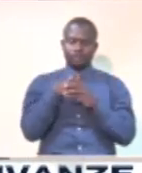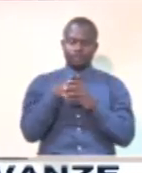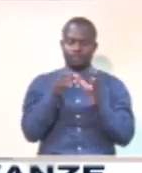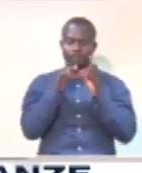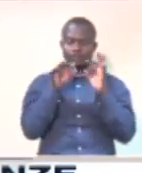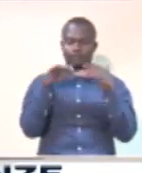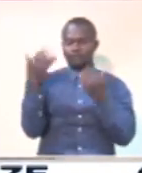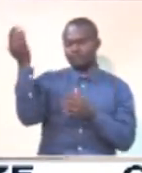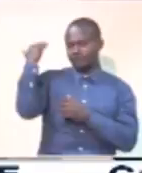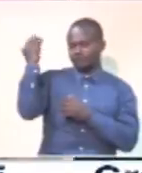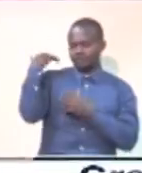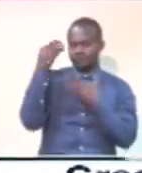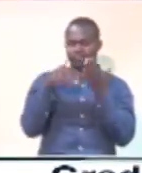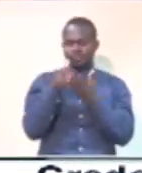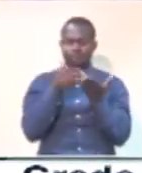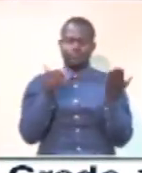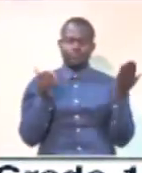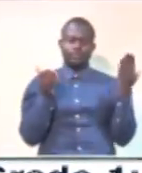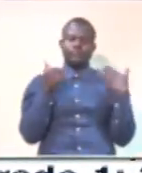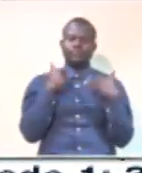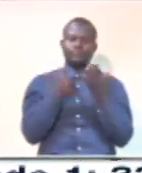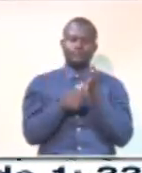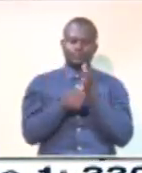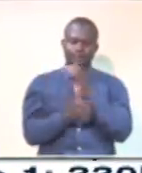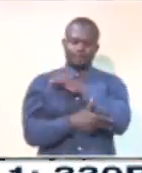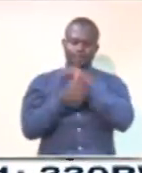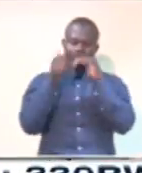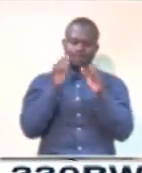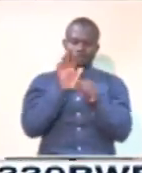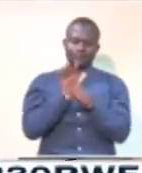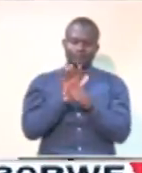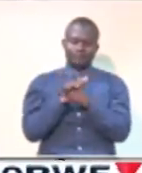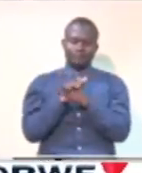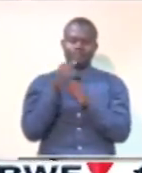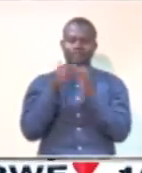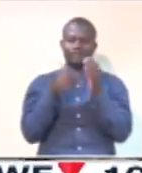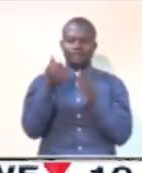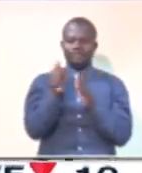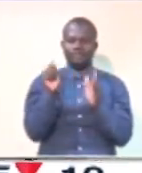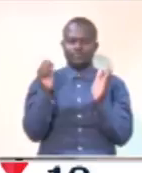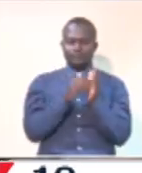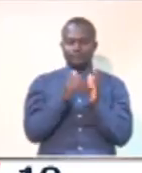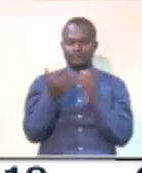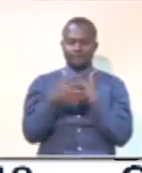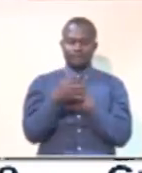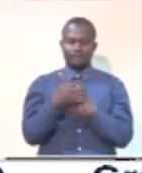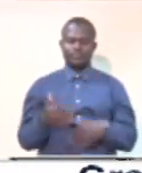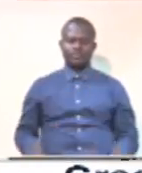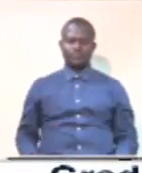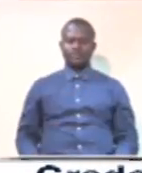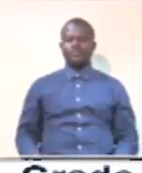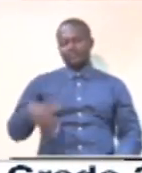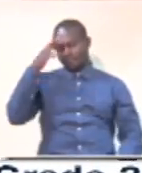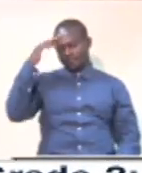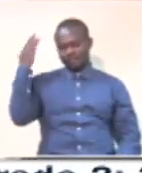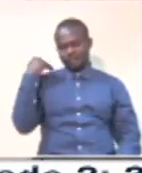kuko byari bimeze mbere, aho bari barazengerejwe n'amabandi atarasibaga kubatwara ibyabo, abandi bakanakomeretswa. Hari